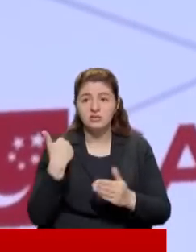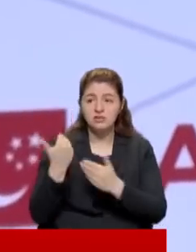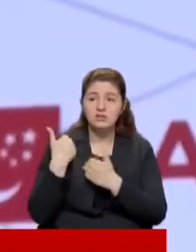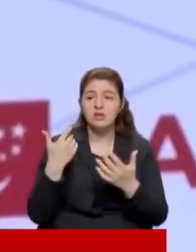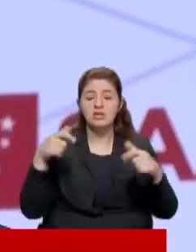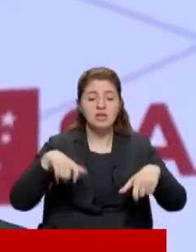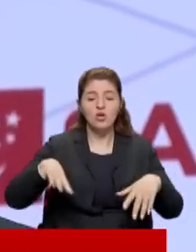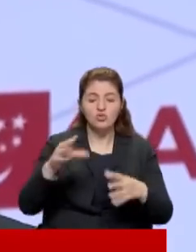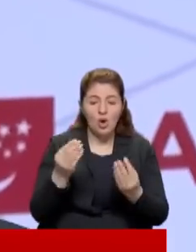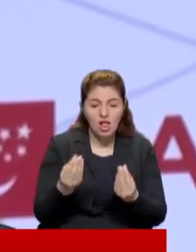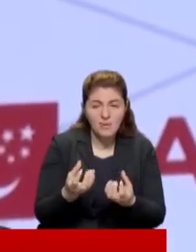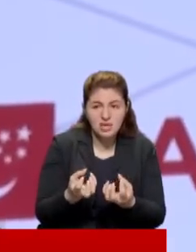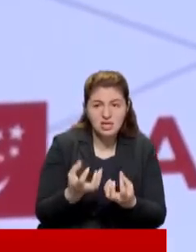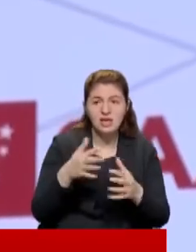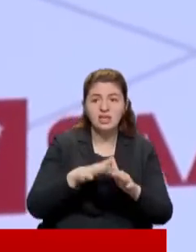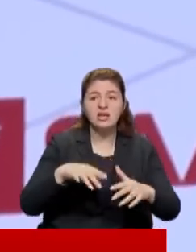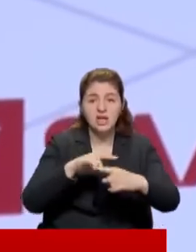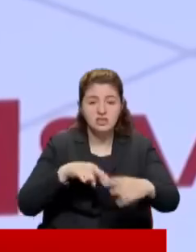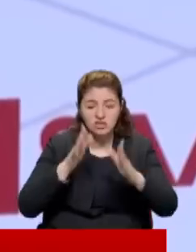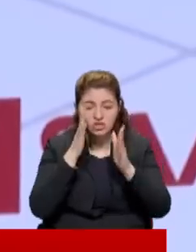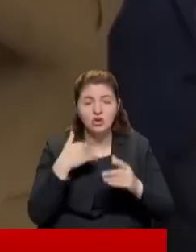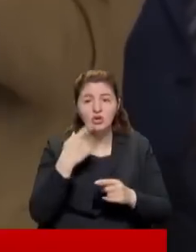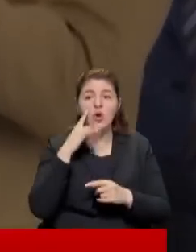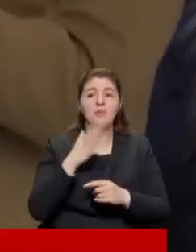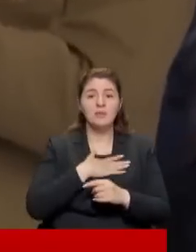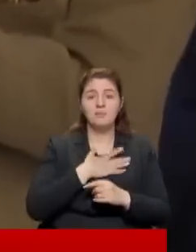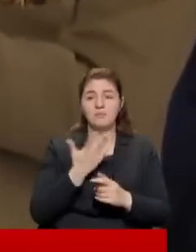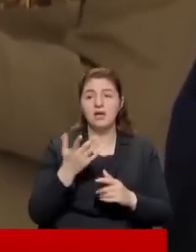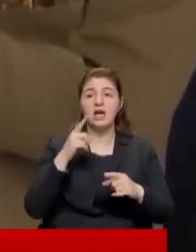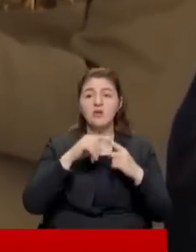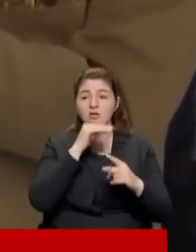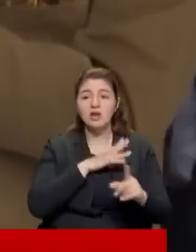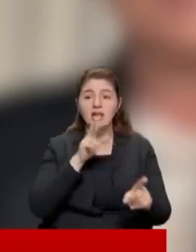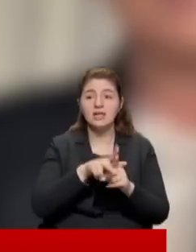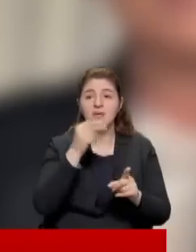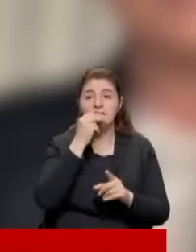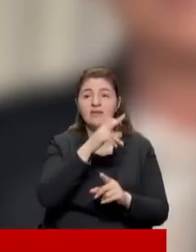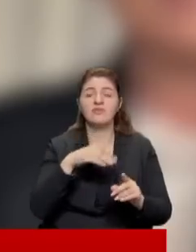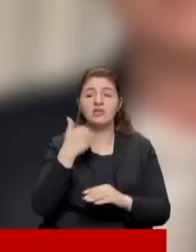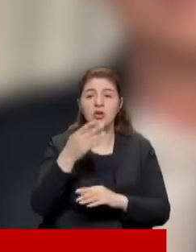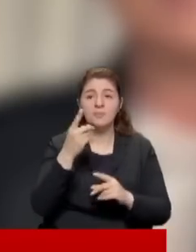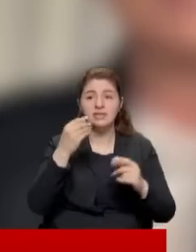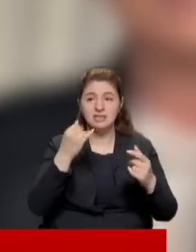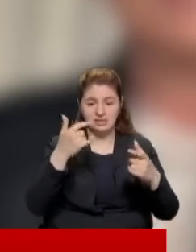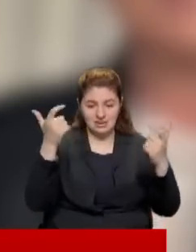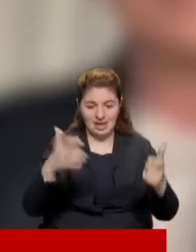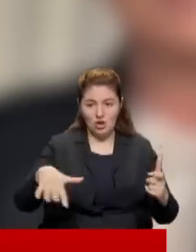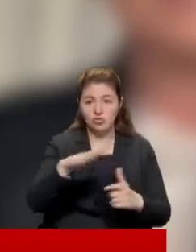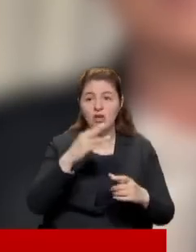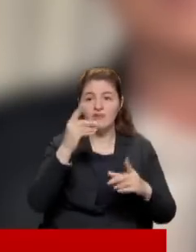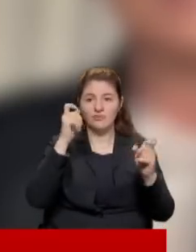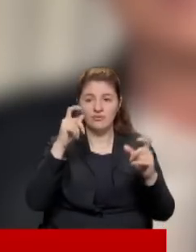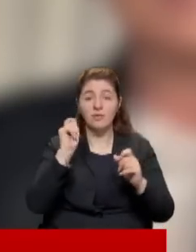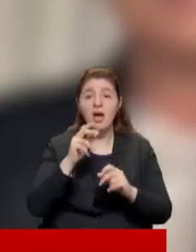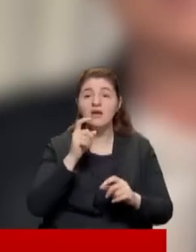salon kalabalıktı. Yerdeki seccadeyi görmedim. Kılıçdaroğlu'nun katıldığı bir iftar sonrasında bir salonda fotoğraflar